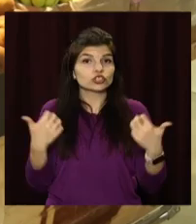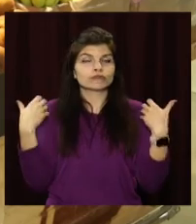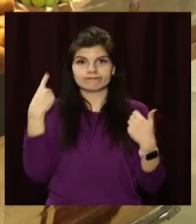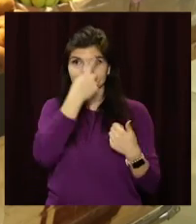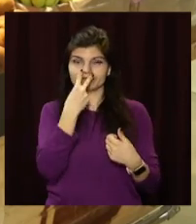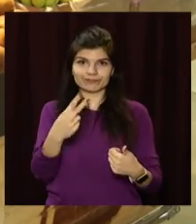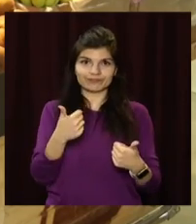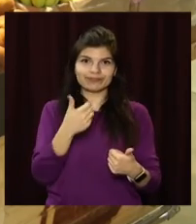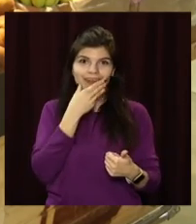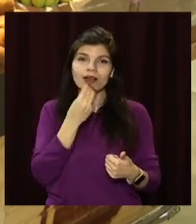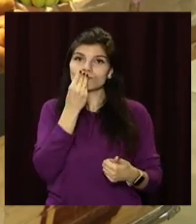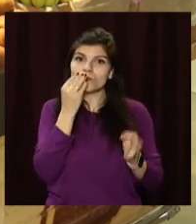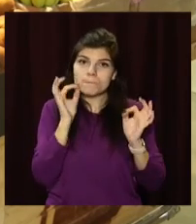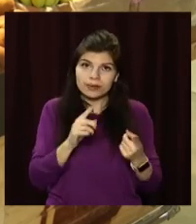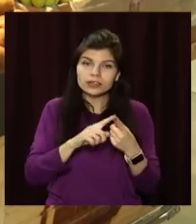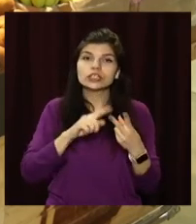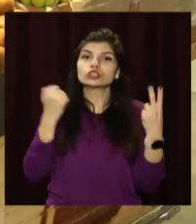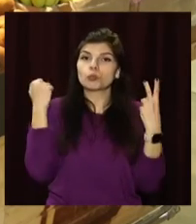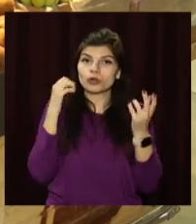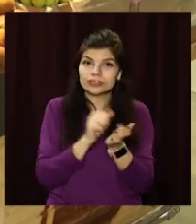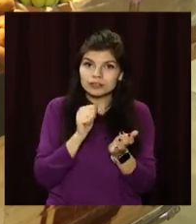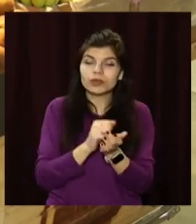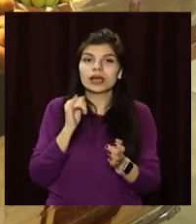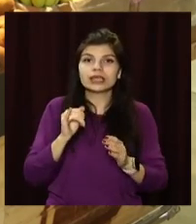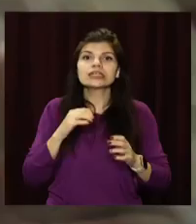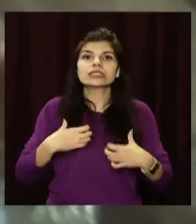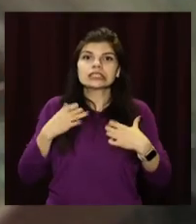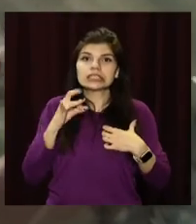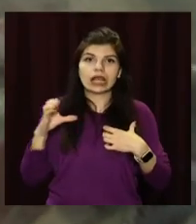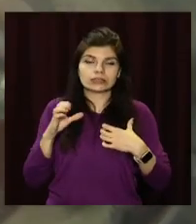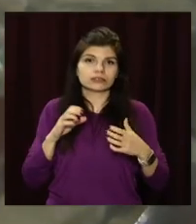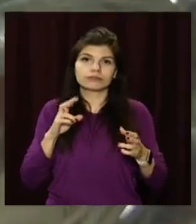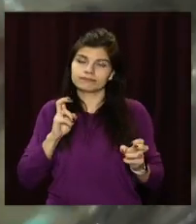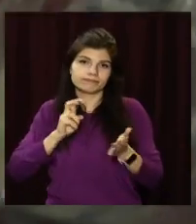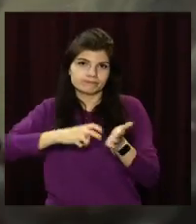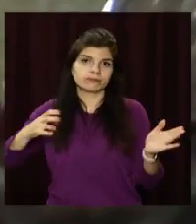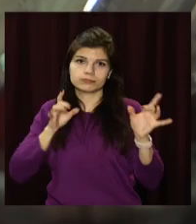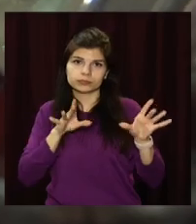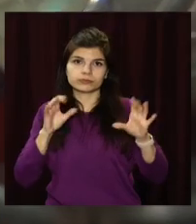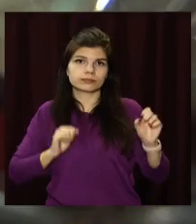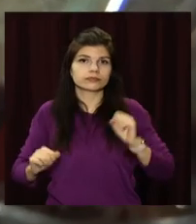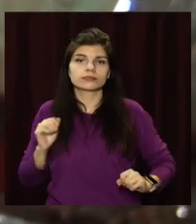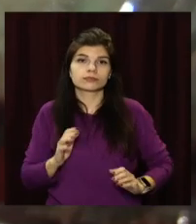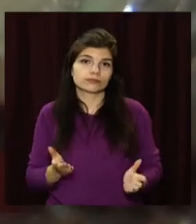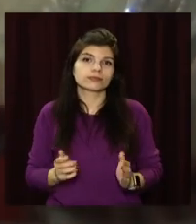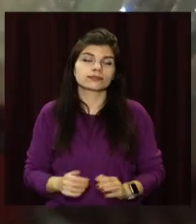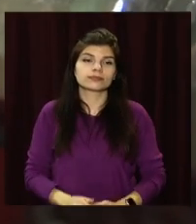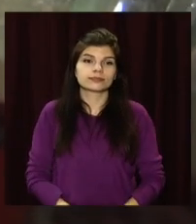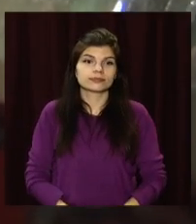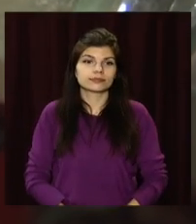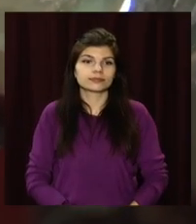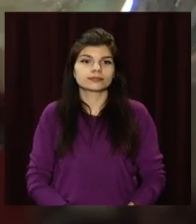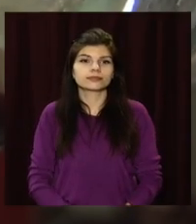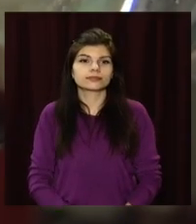вигляд, треба правильно харчуватися, займатися спортом та уникати стресів. Марія Трибушенко, Василь Самовар, Сергій Язовських та Олександр